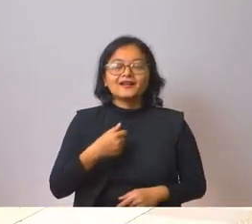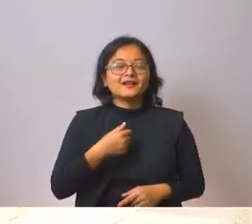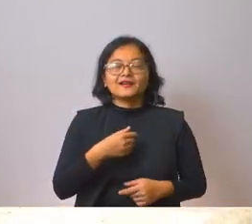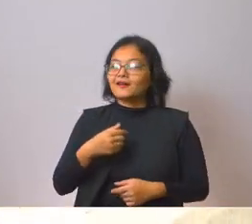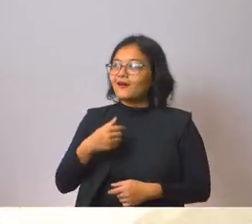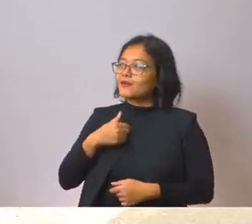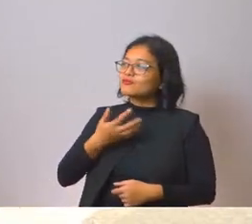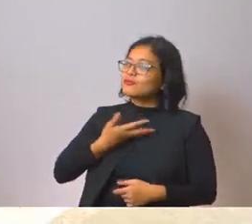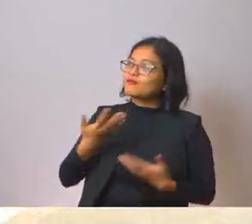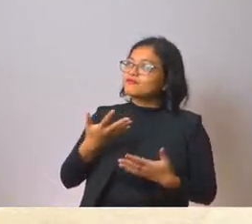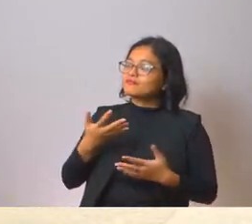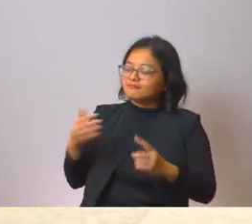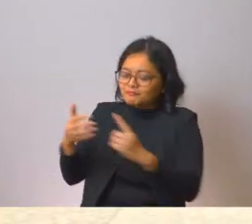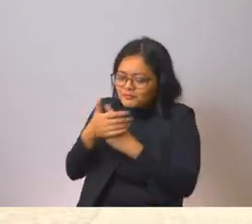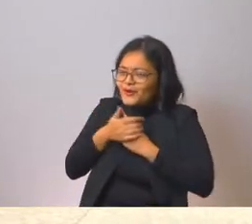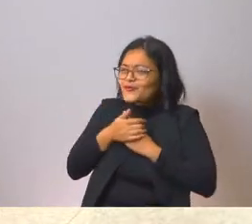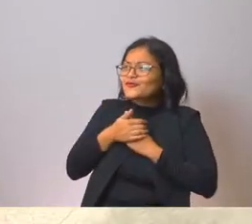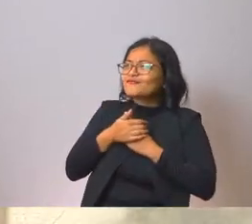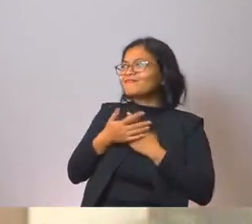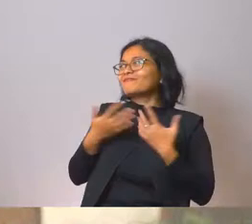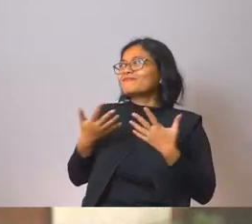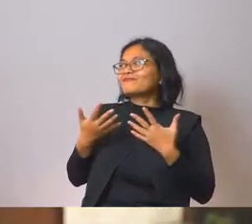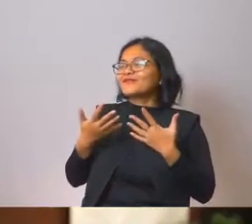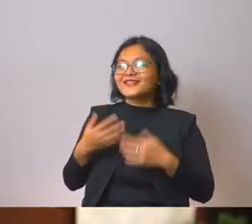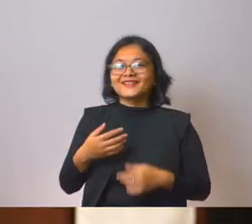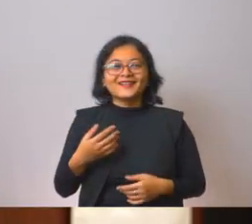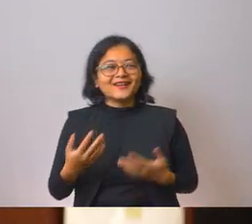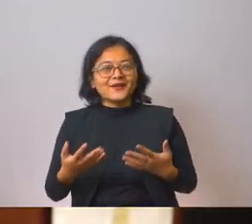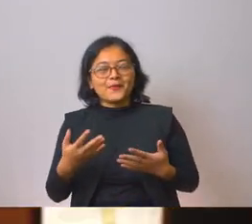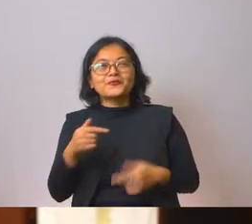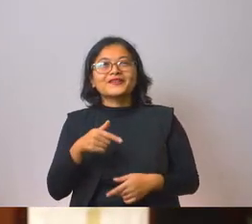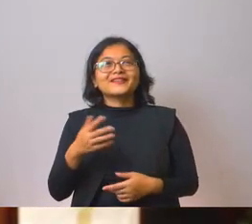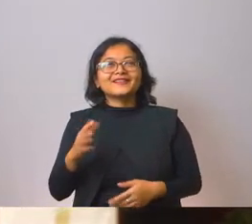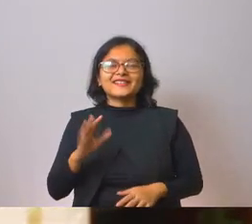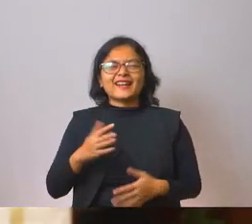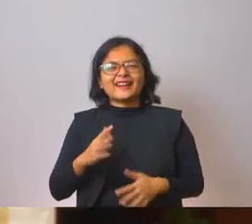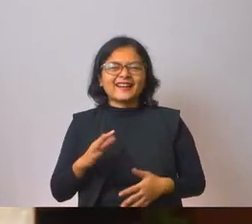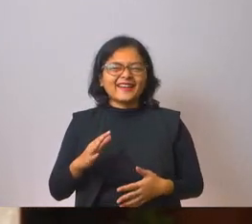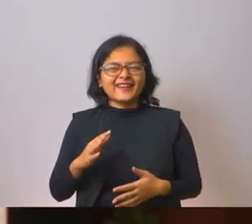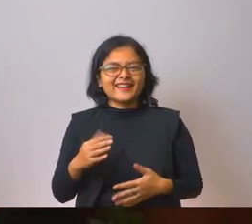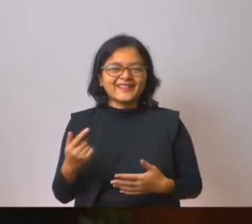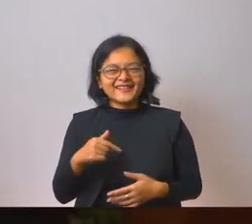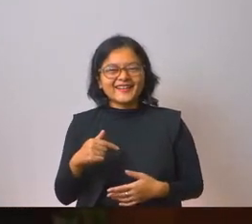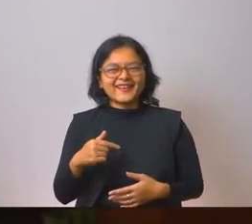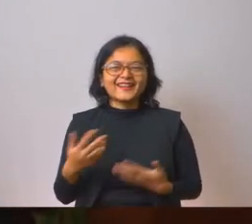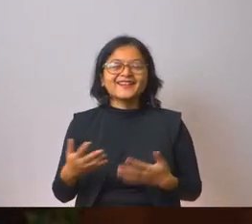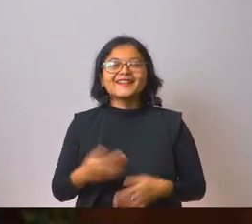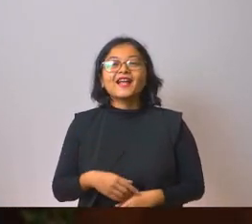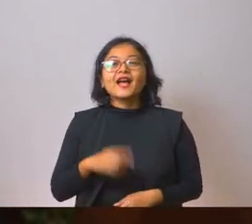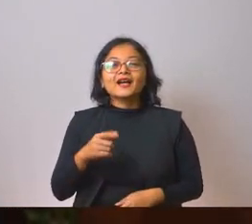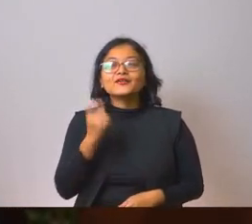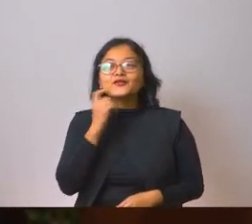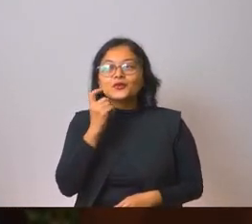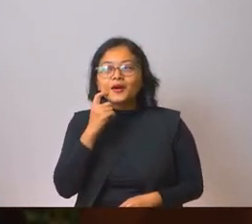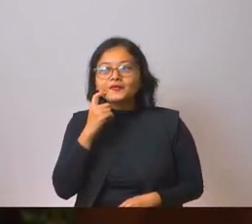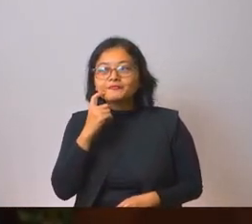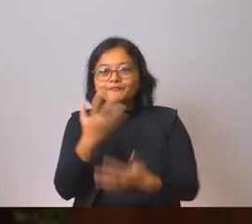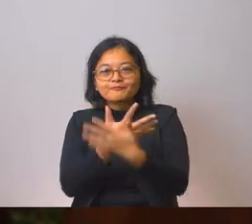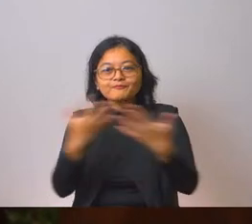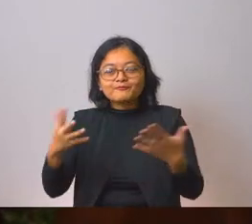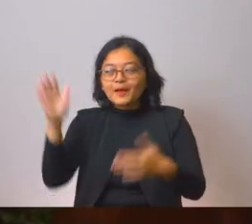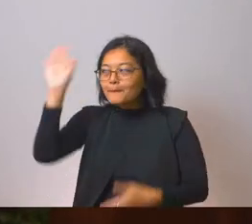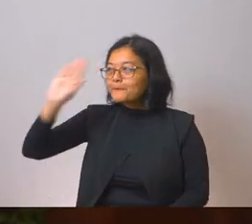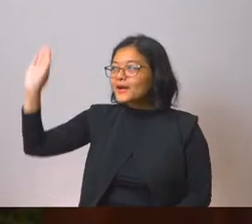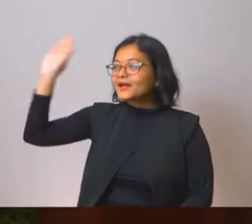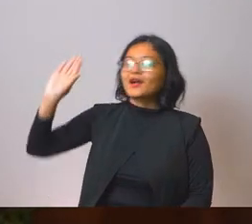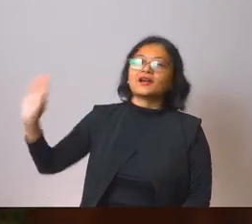Ya, ibu bapak yang dikasihi Tuhan, bisa dibayangkan kecemasannya Yusuf dan Maria. Apalagi diutarakan oleh